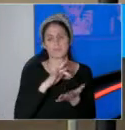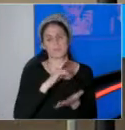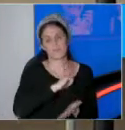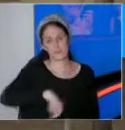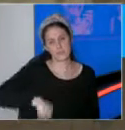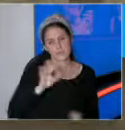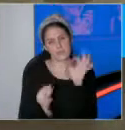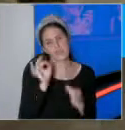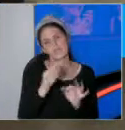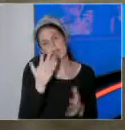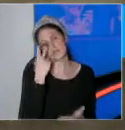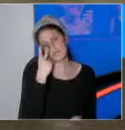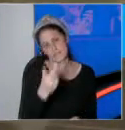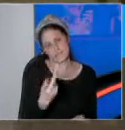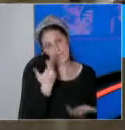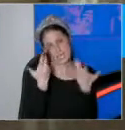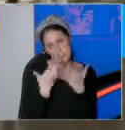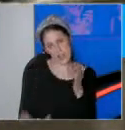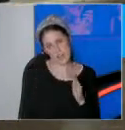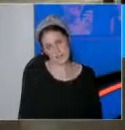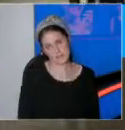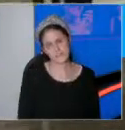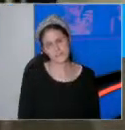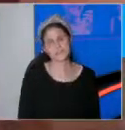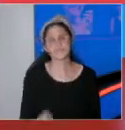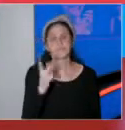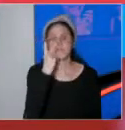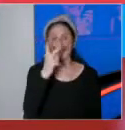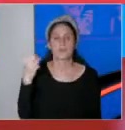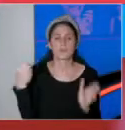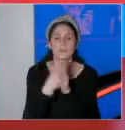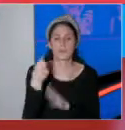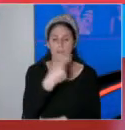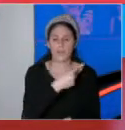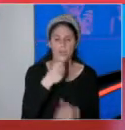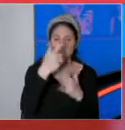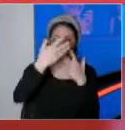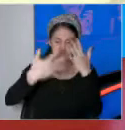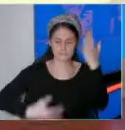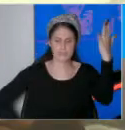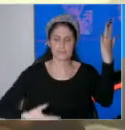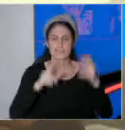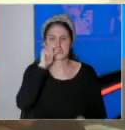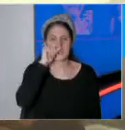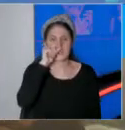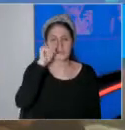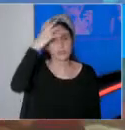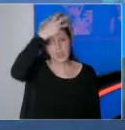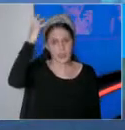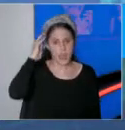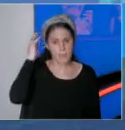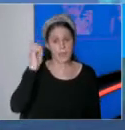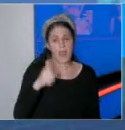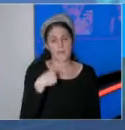לנו הוא נכשל. כן, אנחנו ראינו בסוף השבוע שורה של ציוצים של דונלד טראמפ. אני חייב לומר באופן